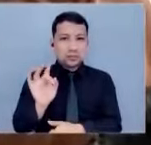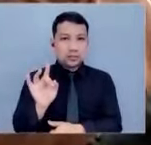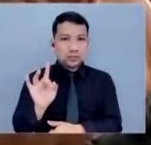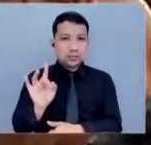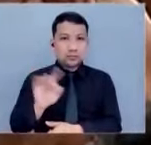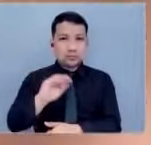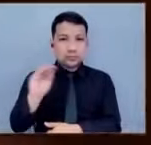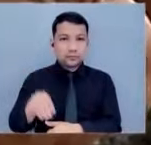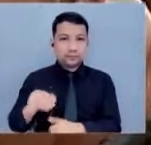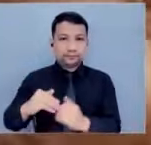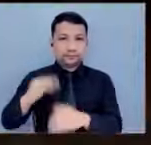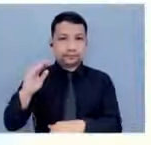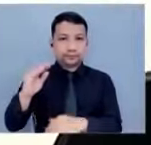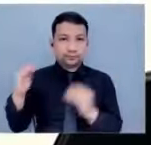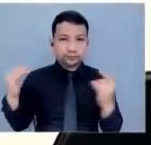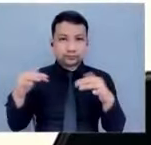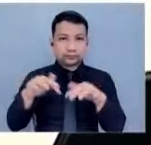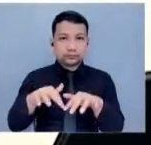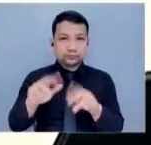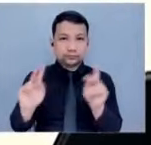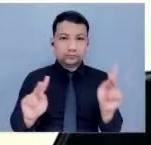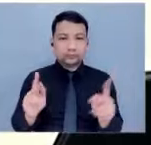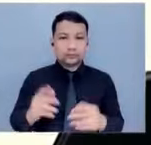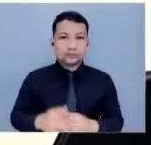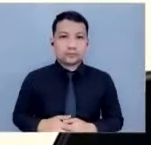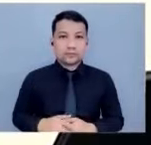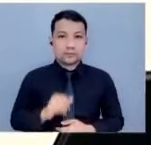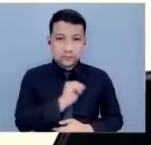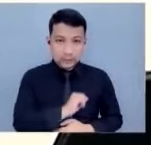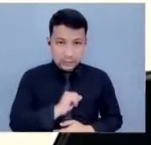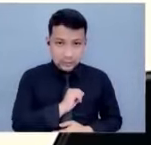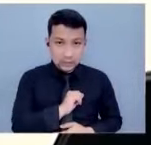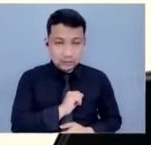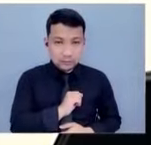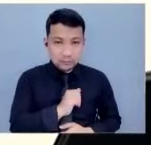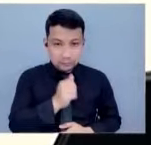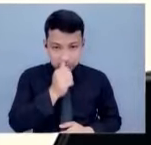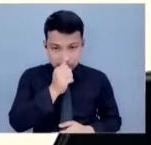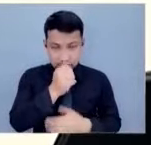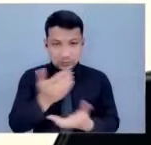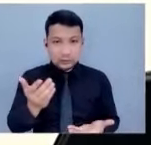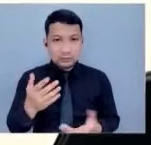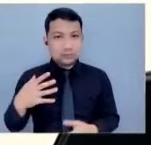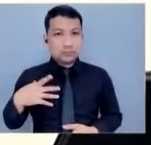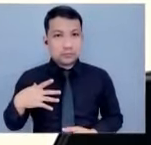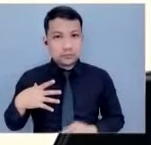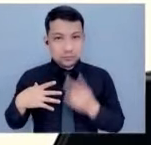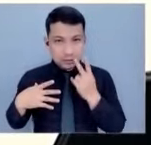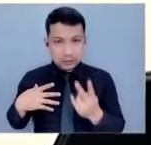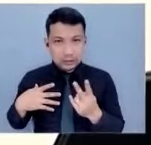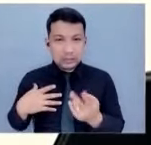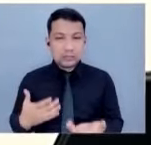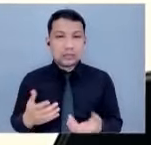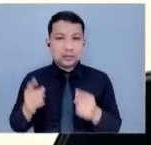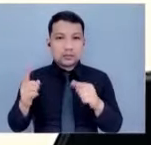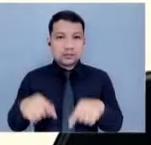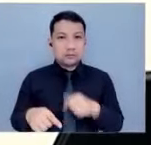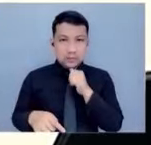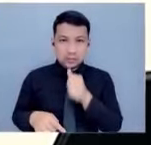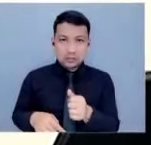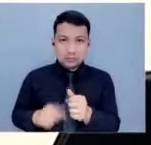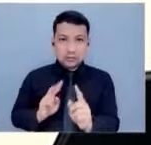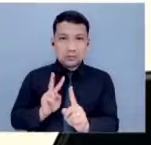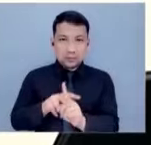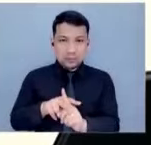dahil sa dagsa ng tao ngayon. Yung attitude ng mga kababayan natin ng wait and see, yung mga ayaw mag-consolidate